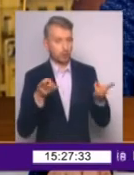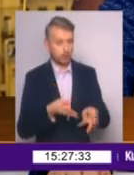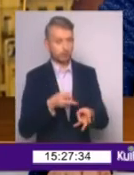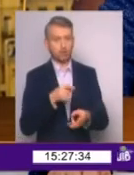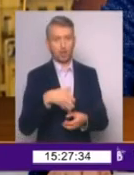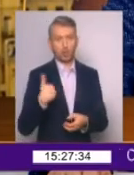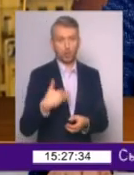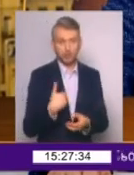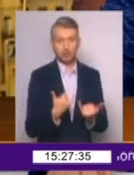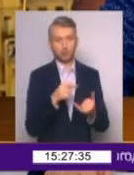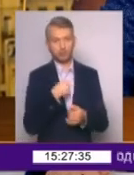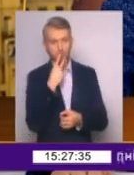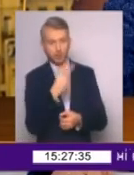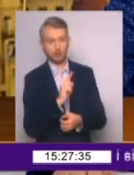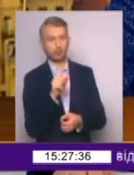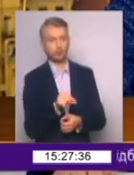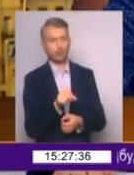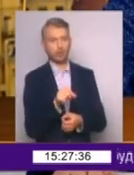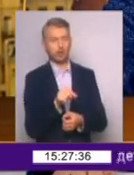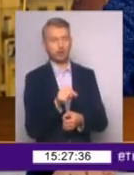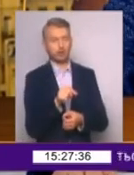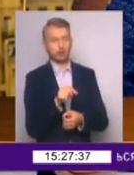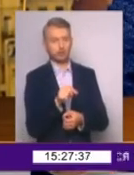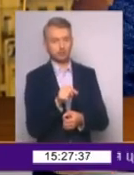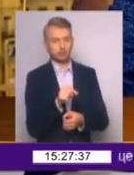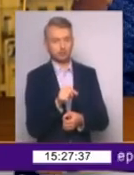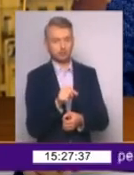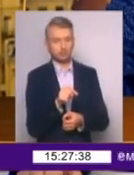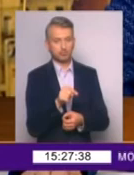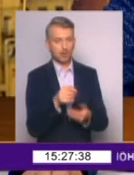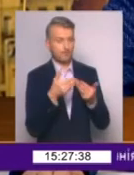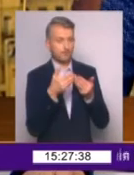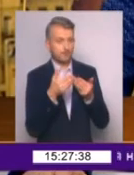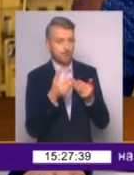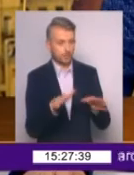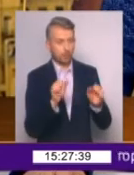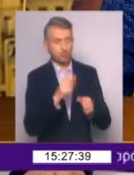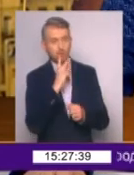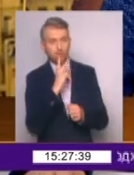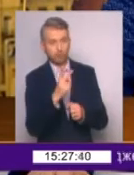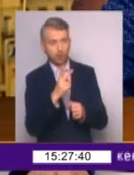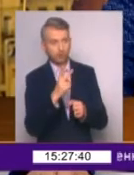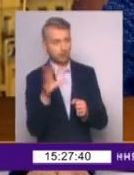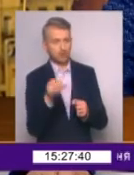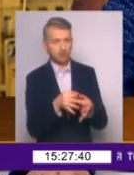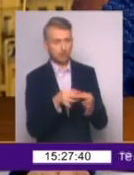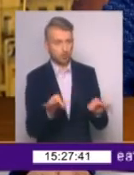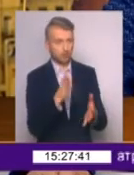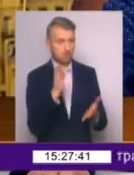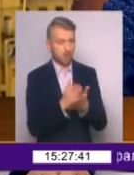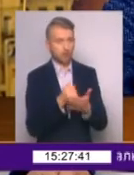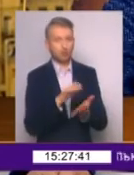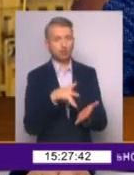корисна. Вона сьогодні, ми бачимо, що вона приносить, ну, скажімо так, відкрито, можна побачити, мати весь доступ до комунального